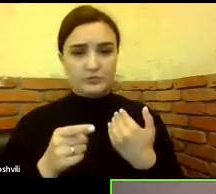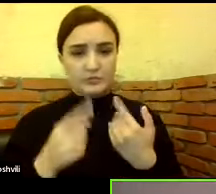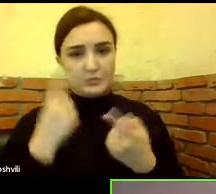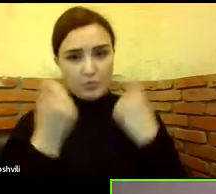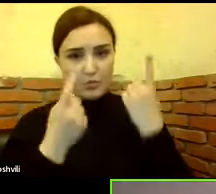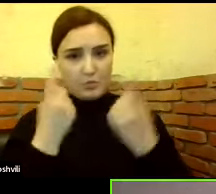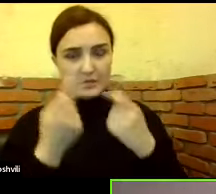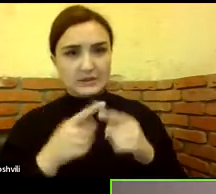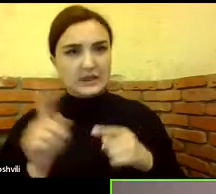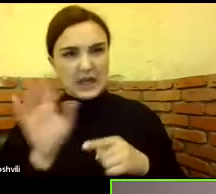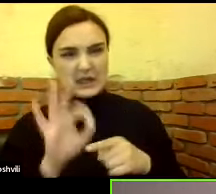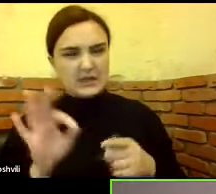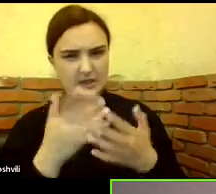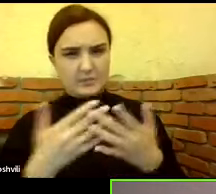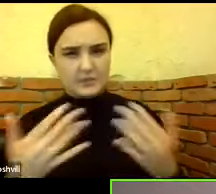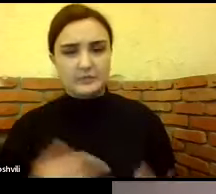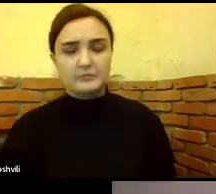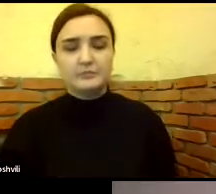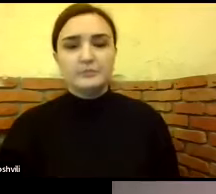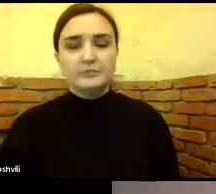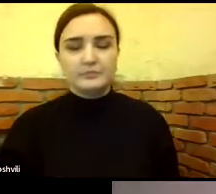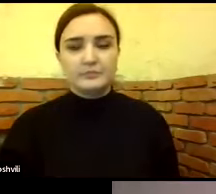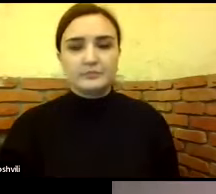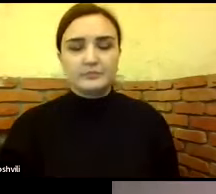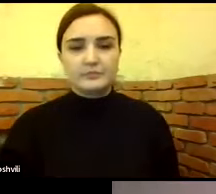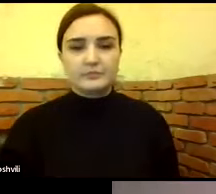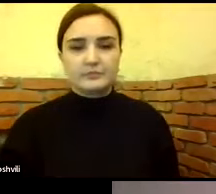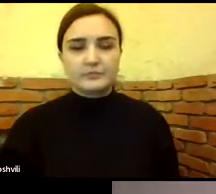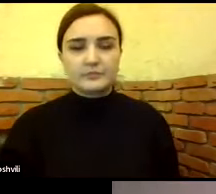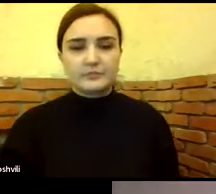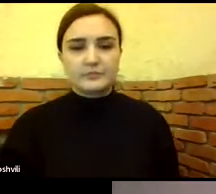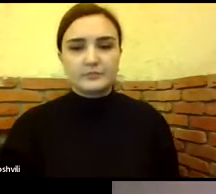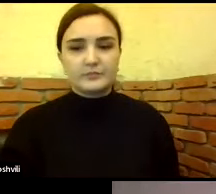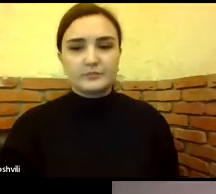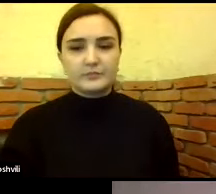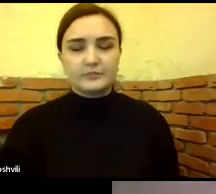ინფორმაცია რა რაღაცებზე და არ აქვს რაღაც